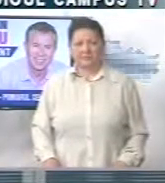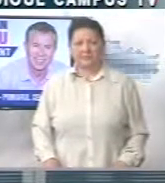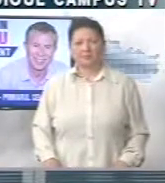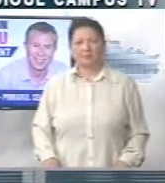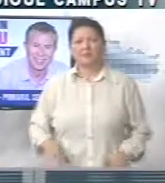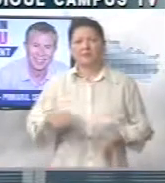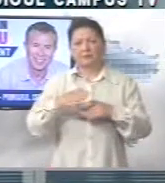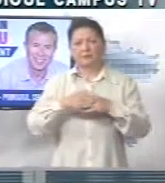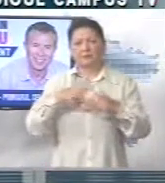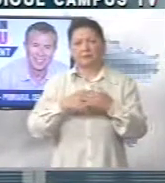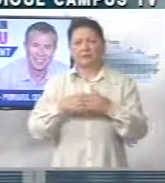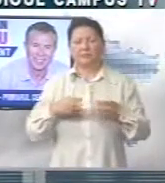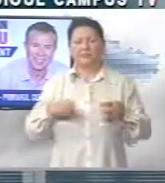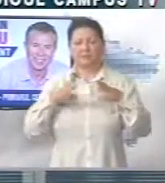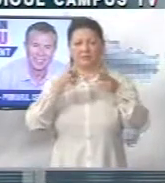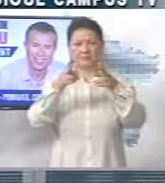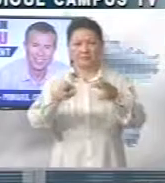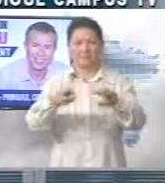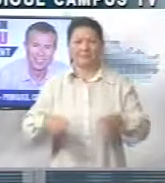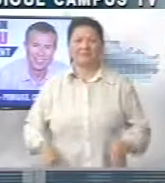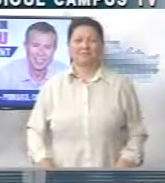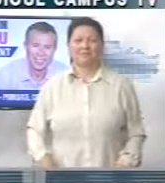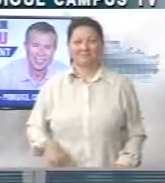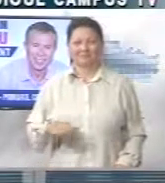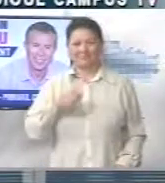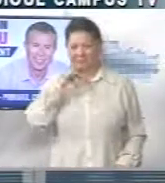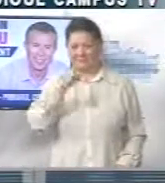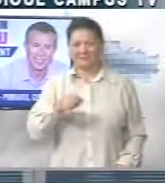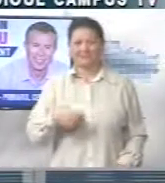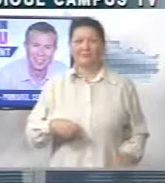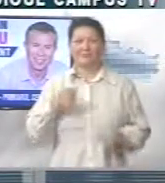a repara acest pod. Ca să nu mai vorbim de gara Buzău.